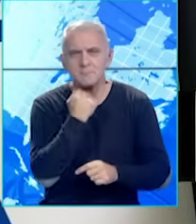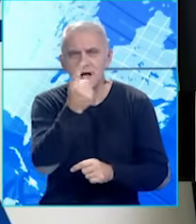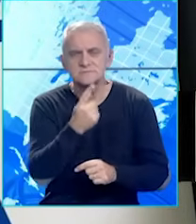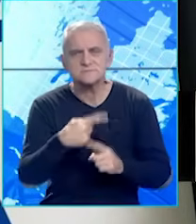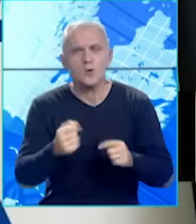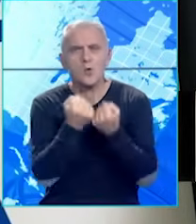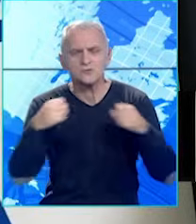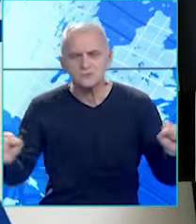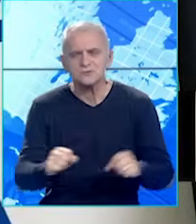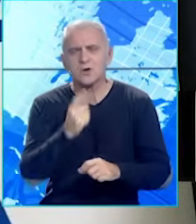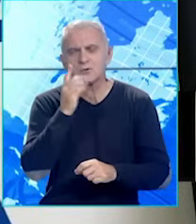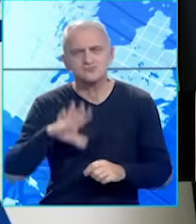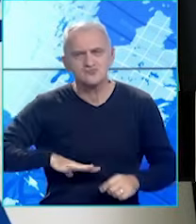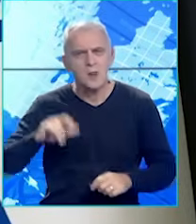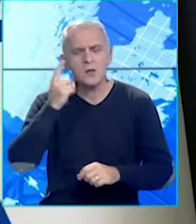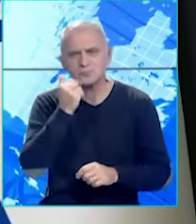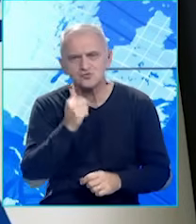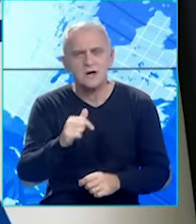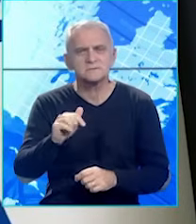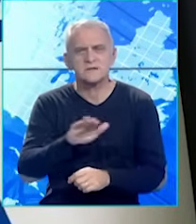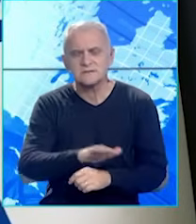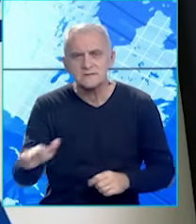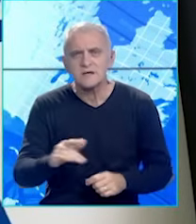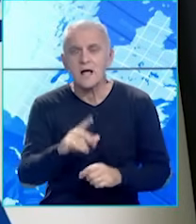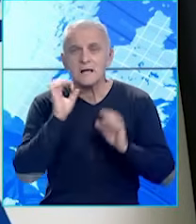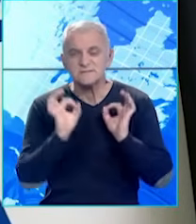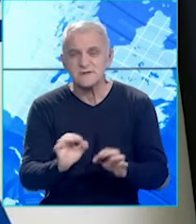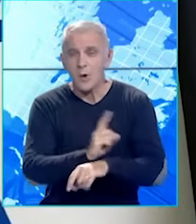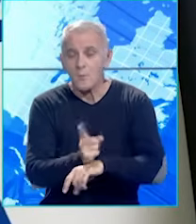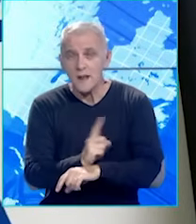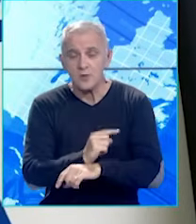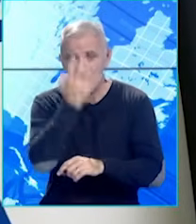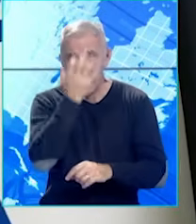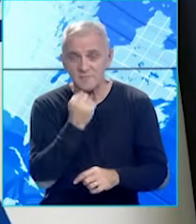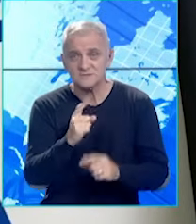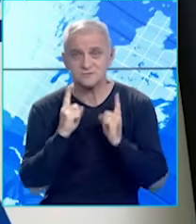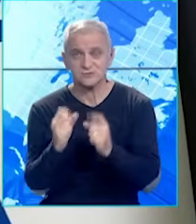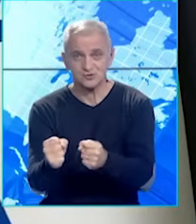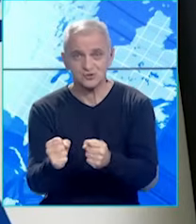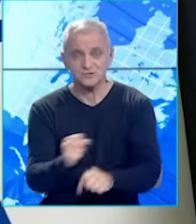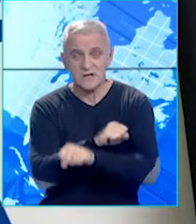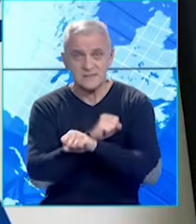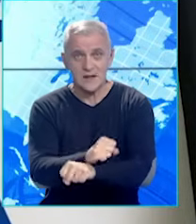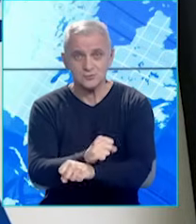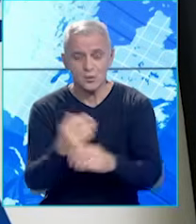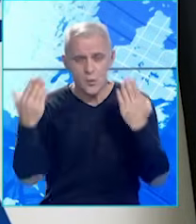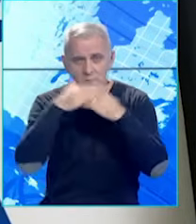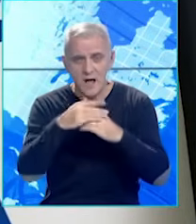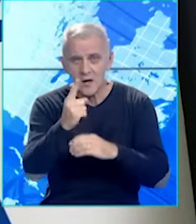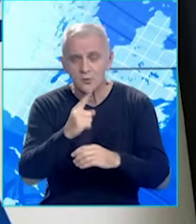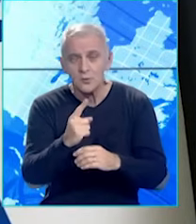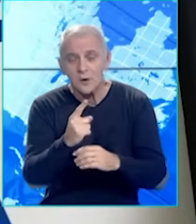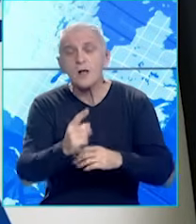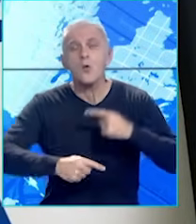djecu i stare, civile i vojnike. Svaka minuta koju Hamas nastavlja naše ljude držati kao talce u mraku i njihove porodice u